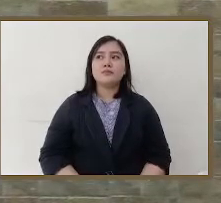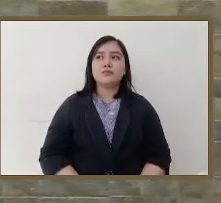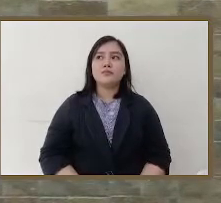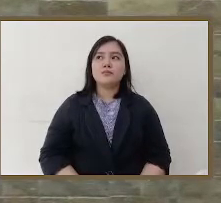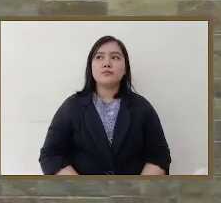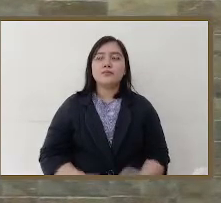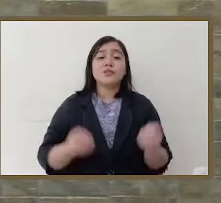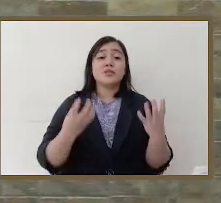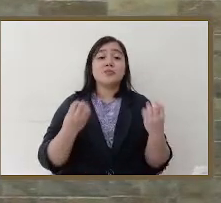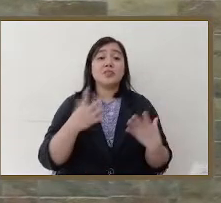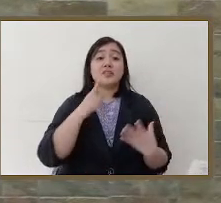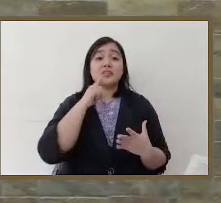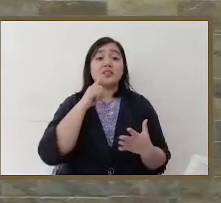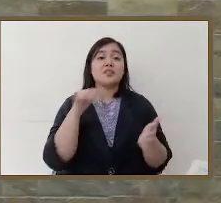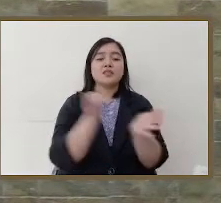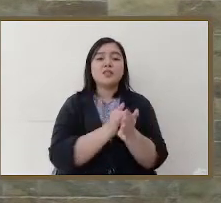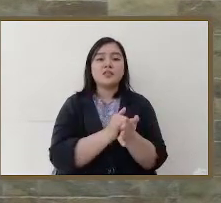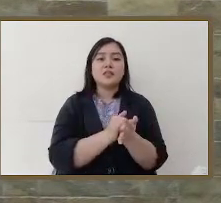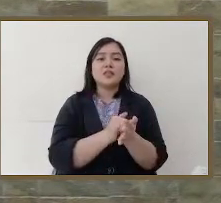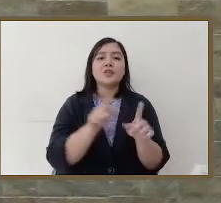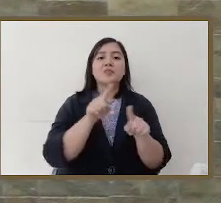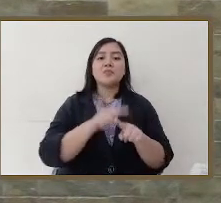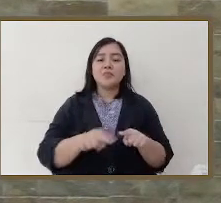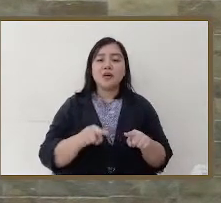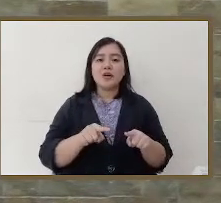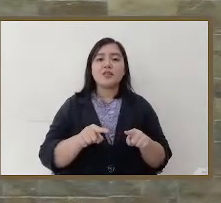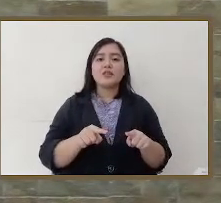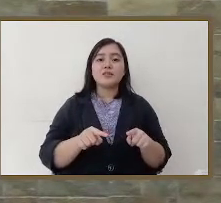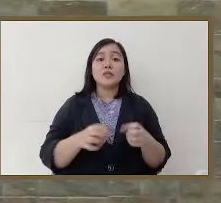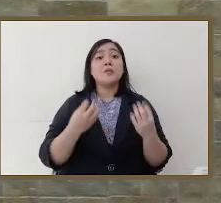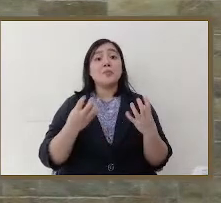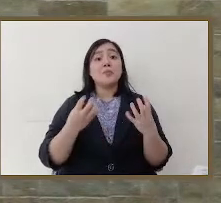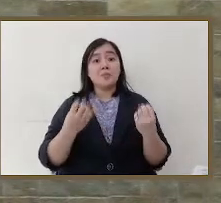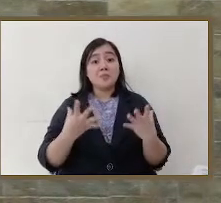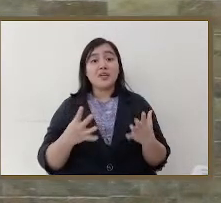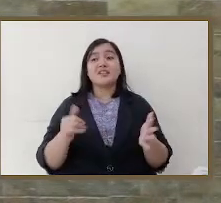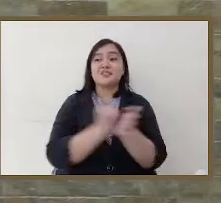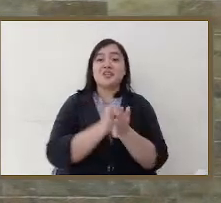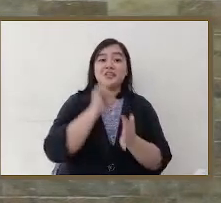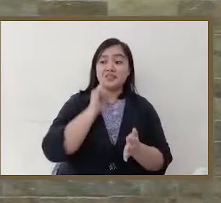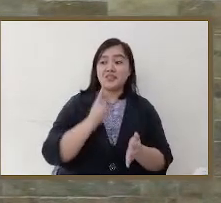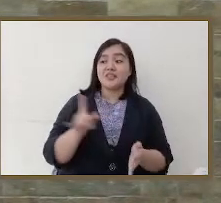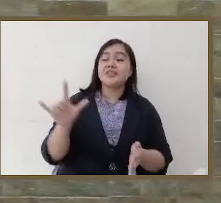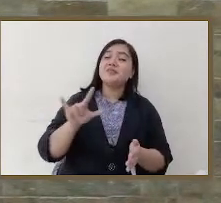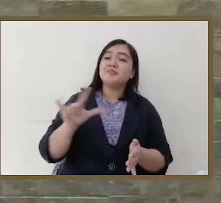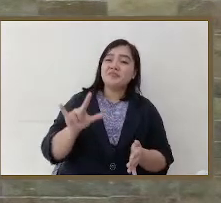tao nagsasabi ng ganyan, pero halos lahat nagsasabi ng ganyan, mga kapatid, ngayon nahiwalay na.